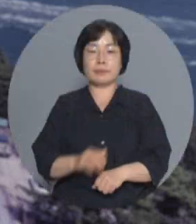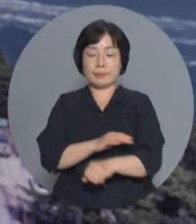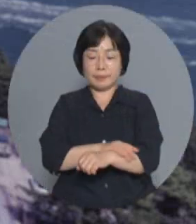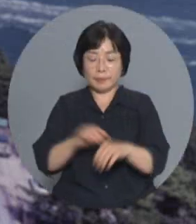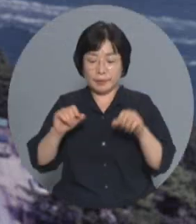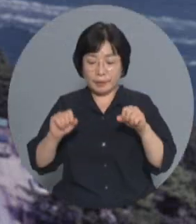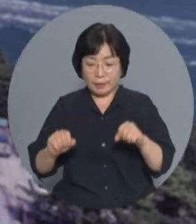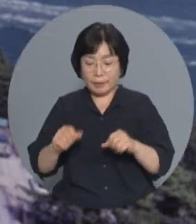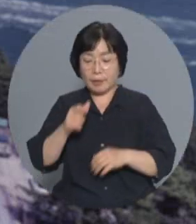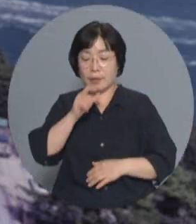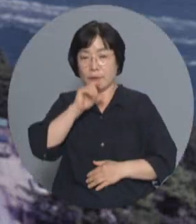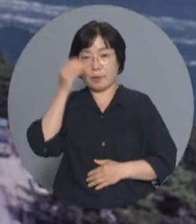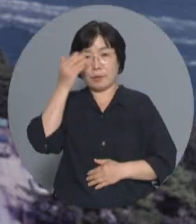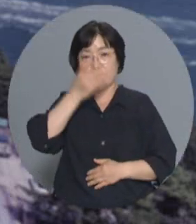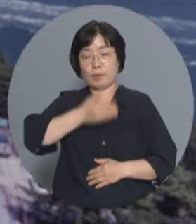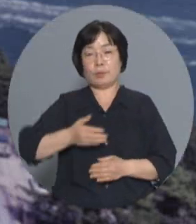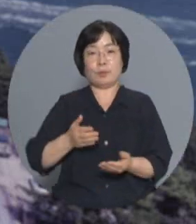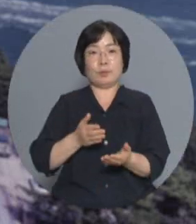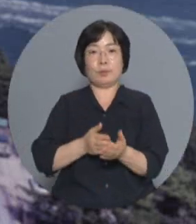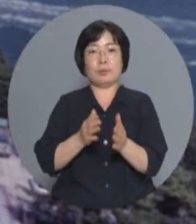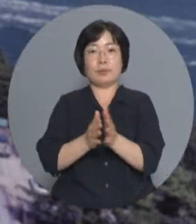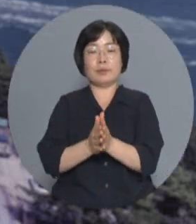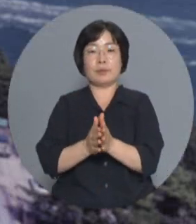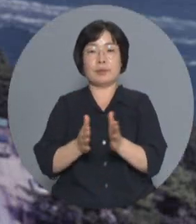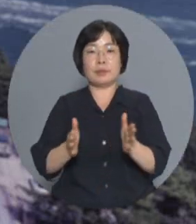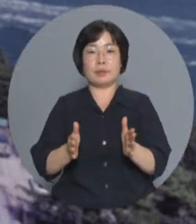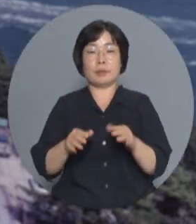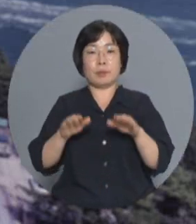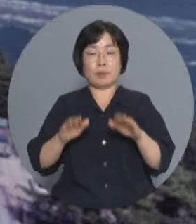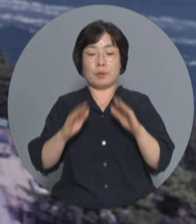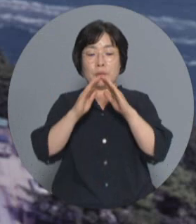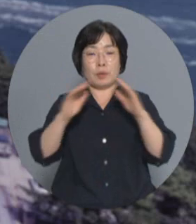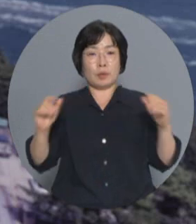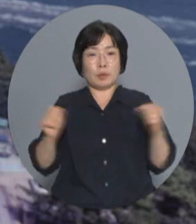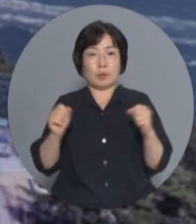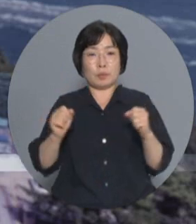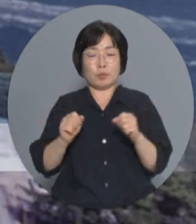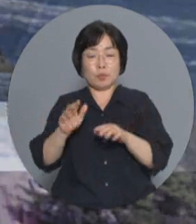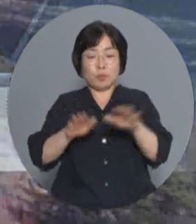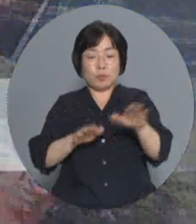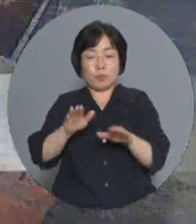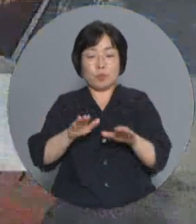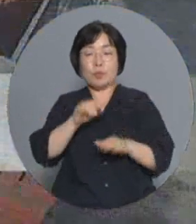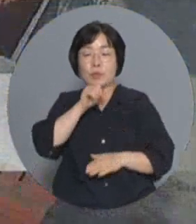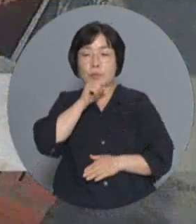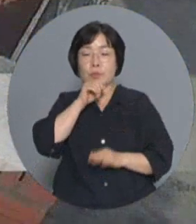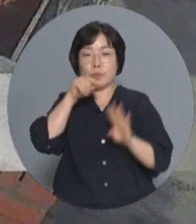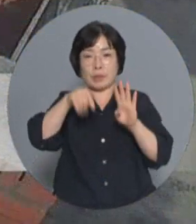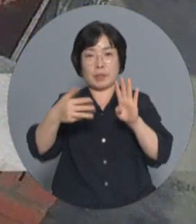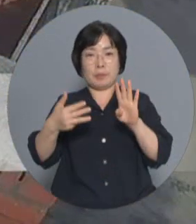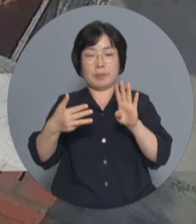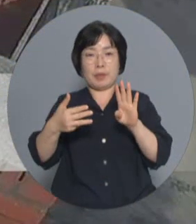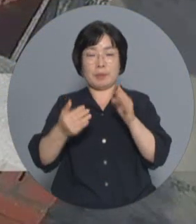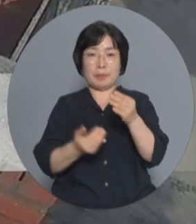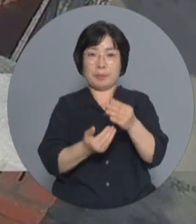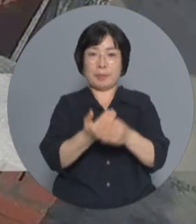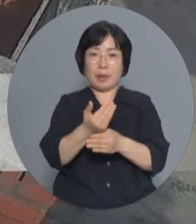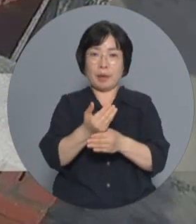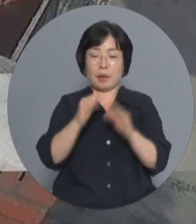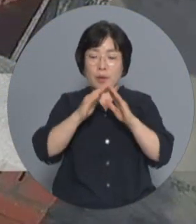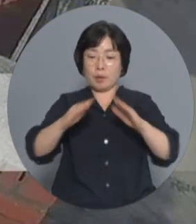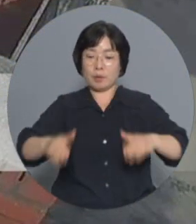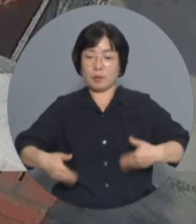여러분 안녕하십니까 여수 MBC 뉴스 데스크입니다 오늘 전북에서 4.8 규모의 지진이 있었는데요